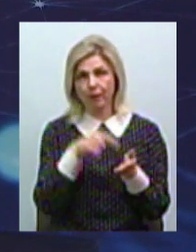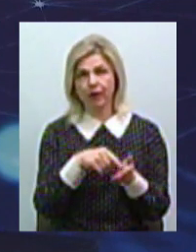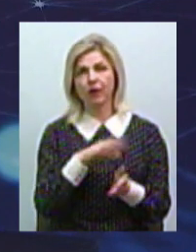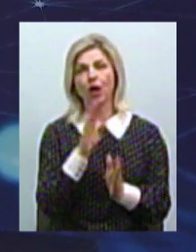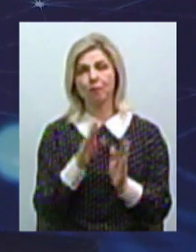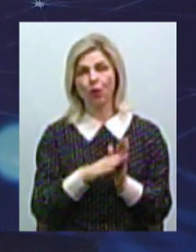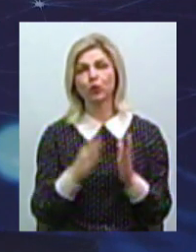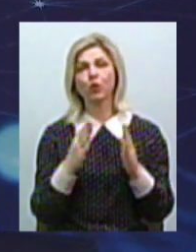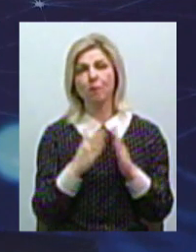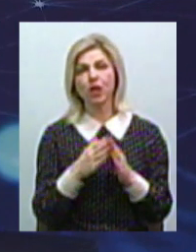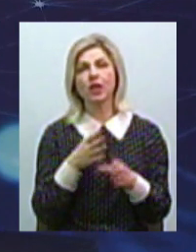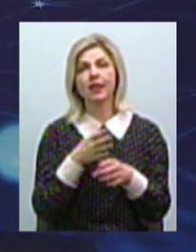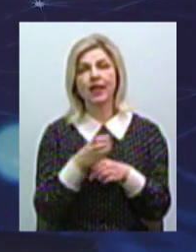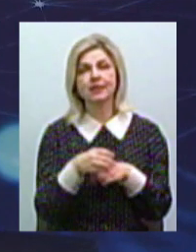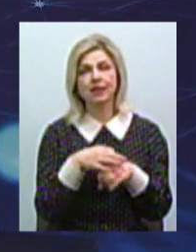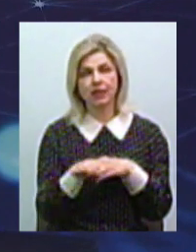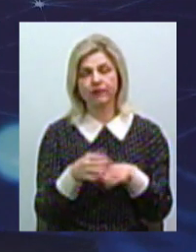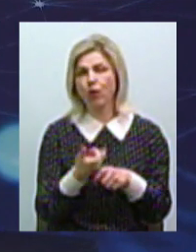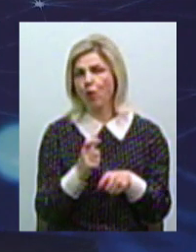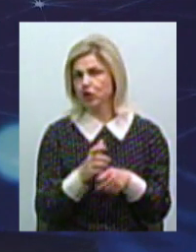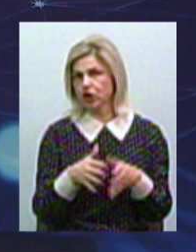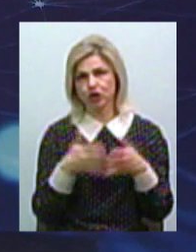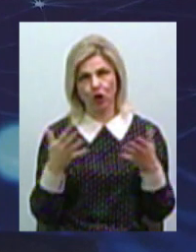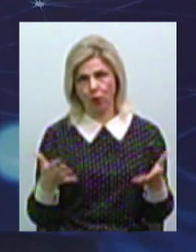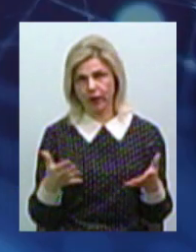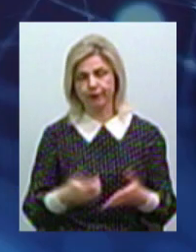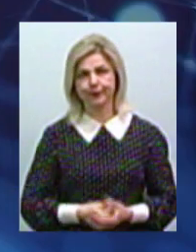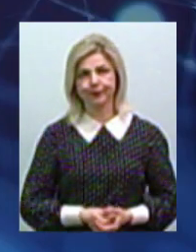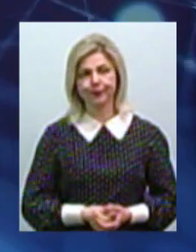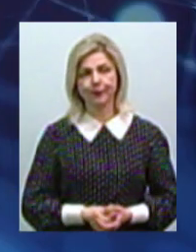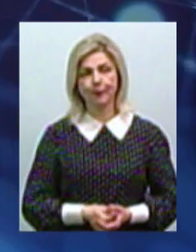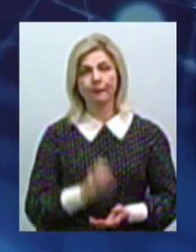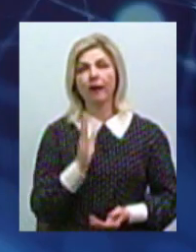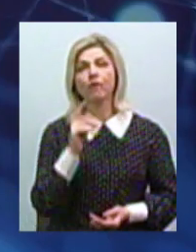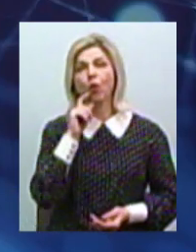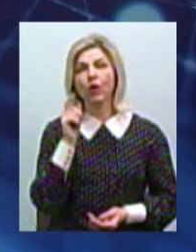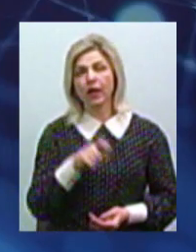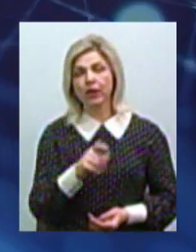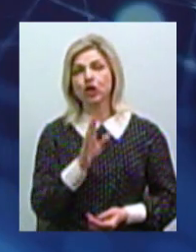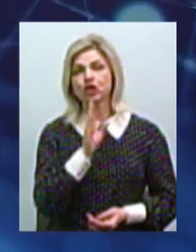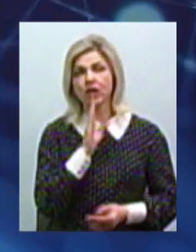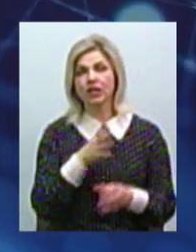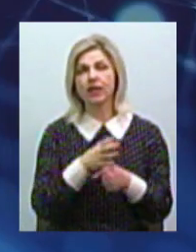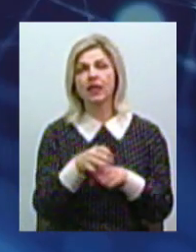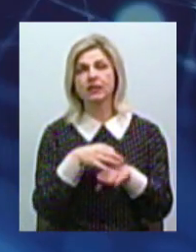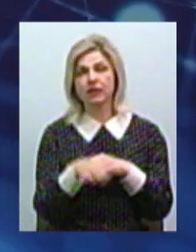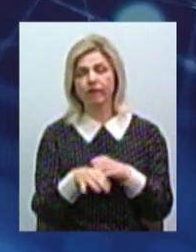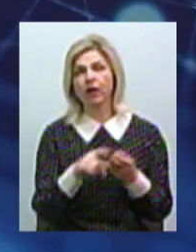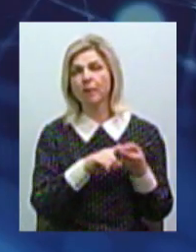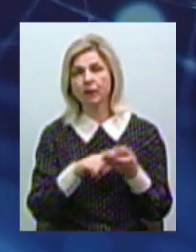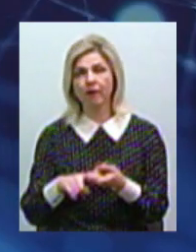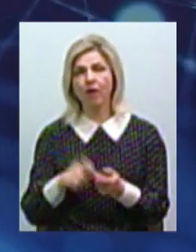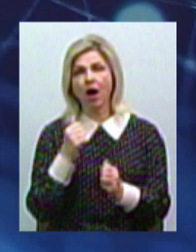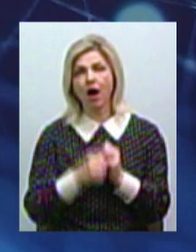які постраждали від домашнього насильства, воно є досить широким. В Україні гендерне спрямоване насильство призводить щороку до